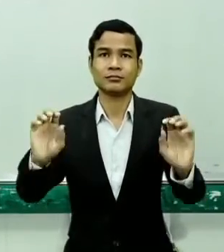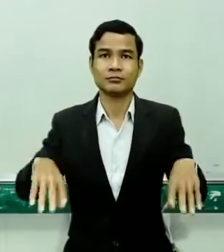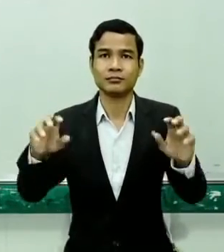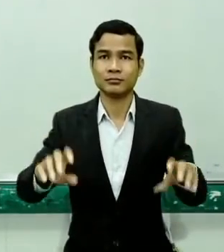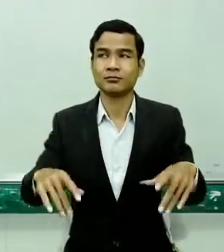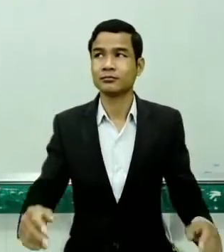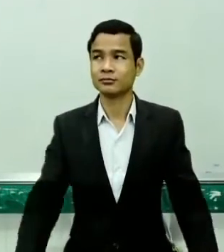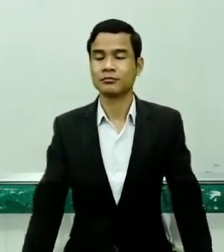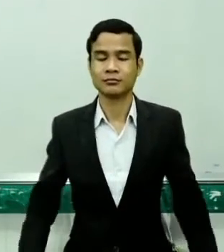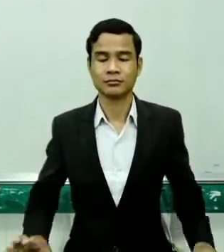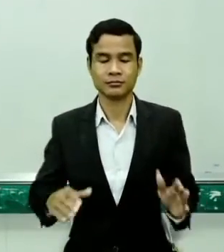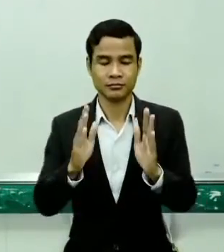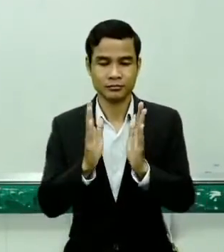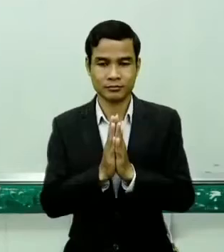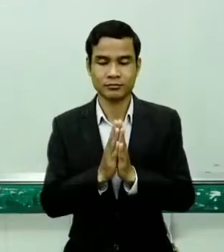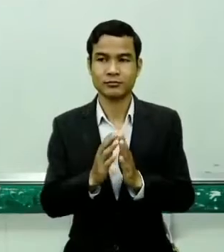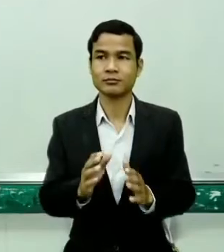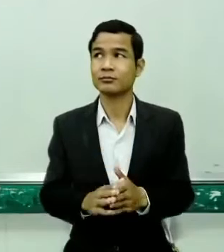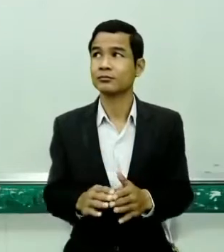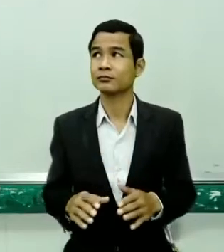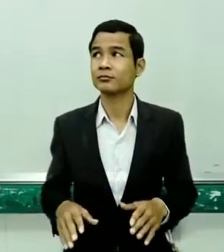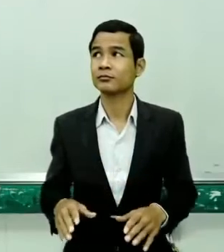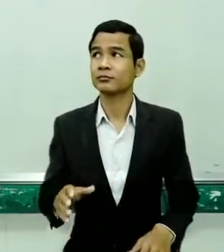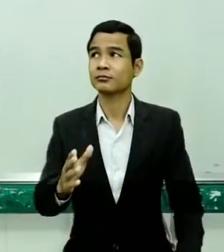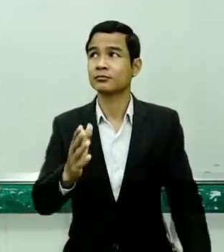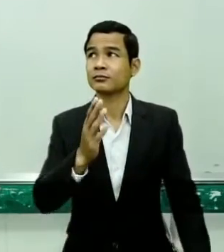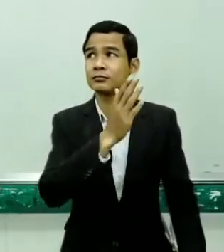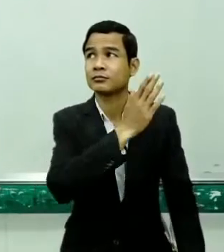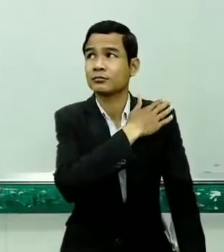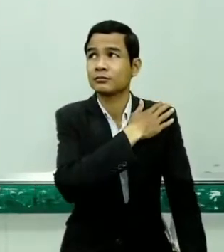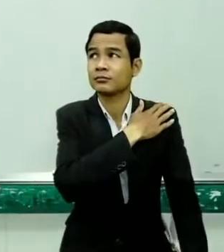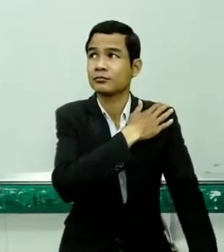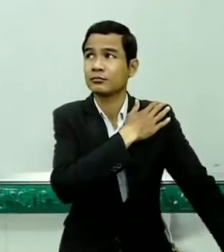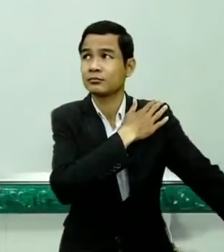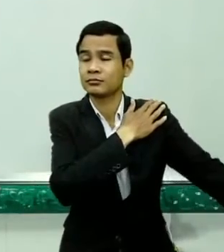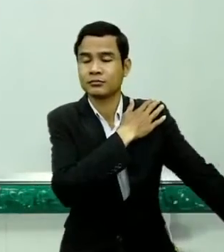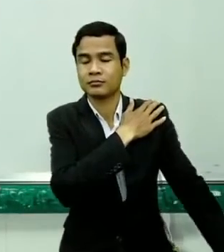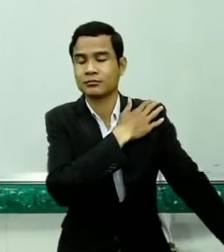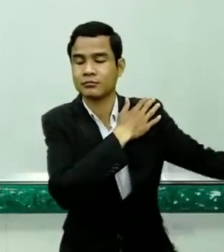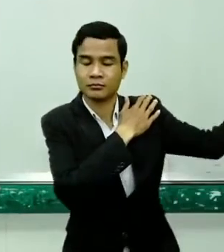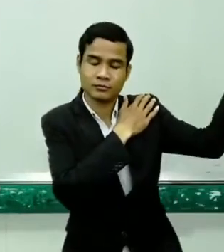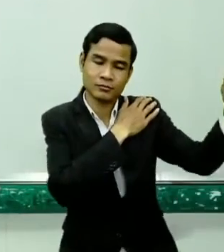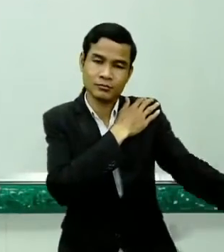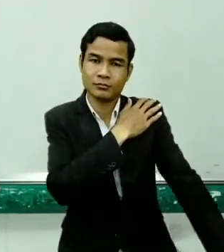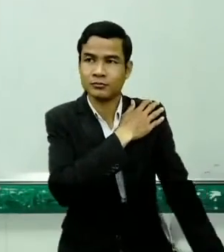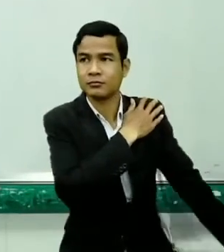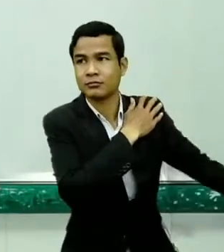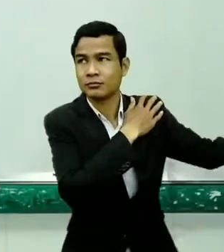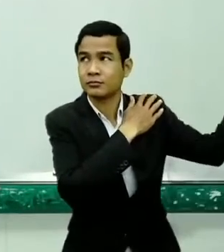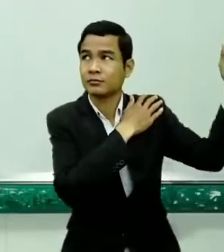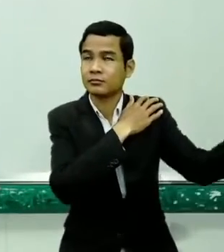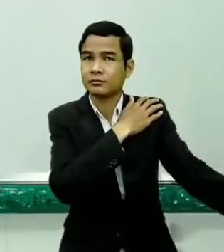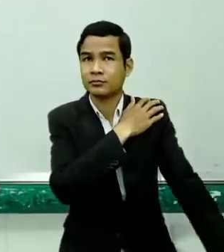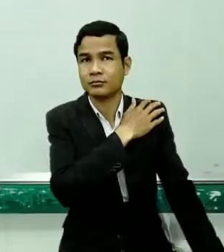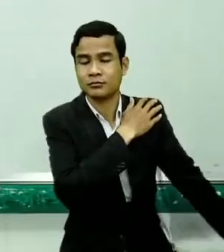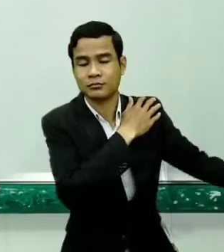Chà, ọc cốn. Họ xong rồi vỡ đáy tía con á. Tỏ, vỡ đáy. Được rồi,